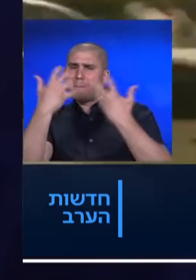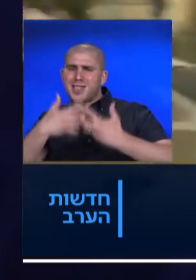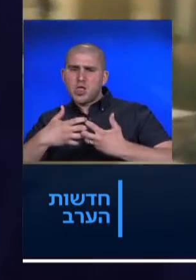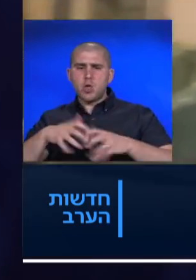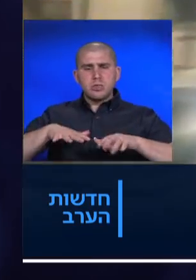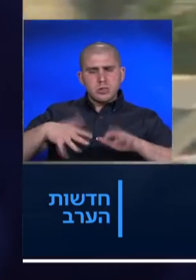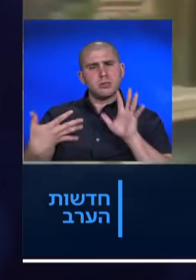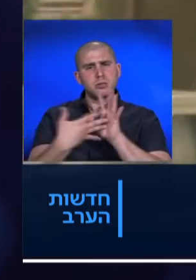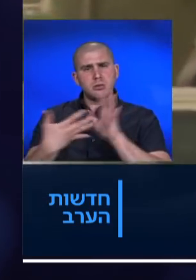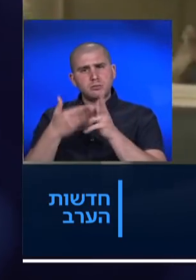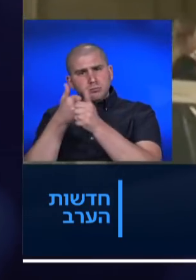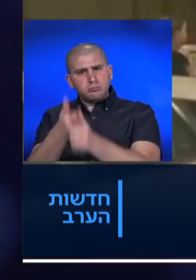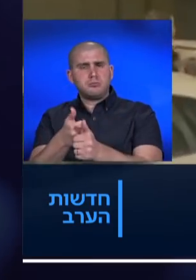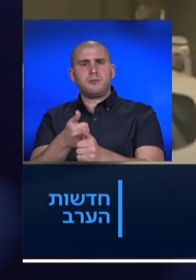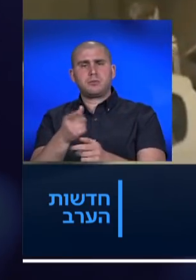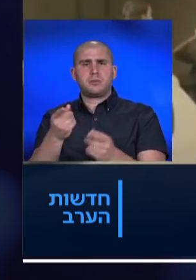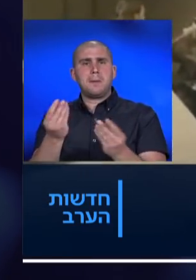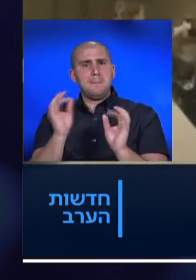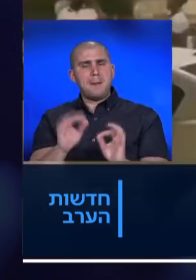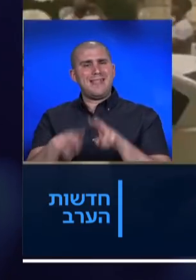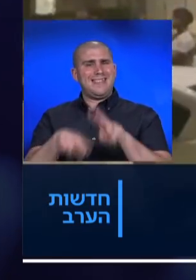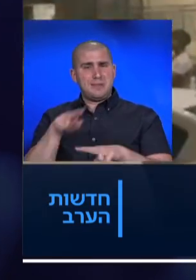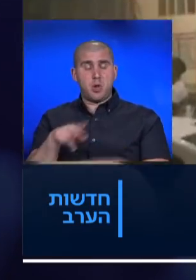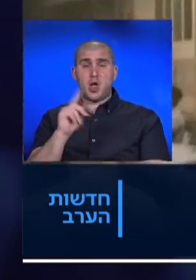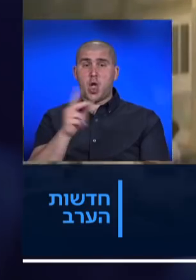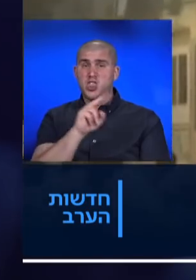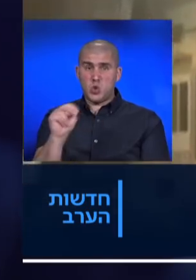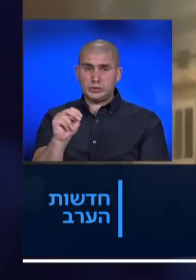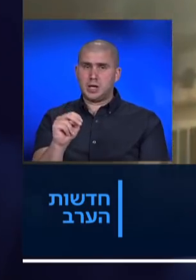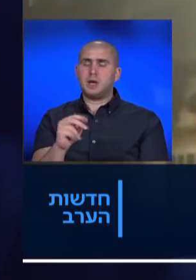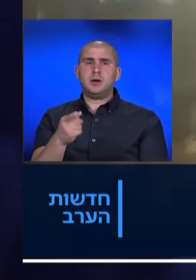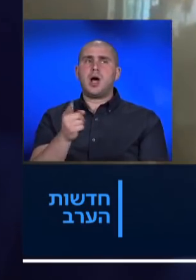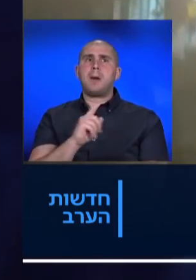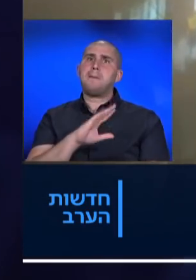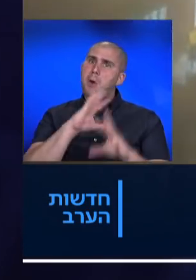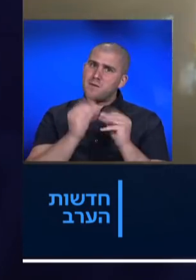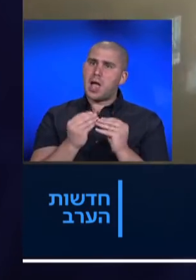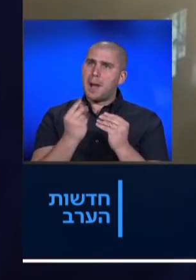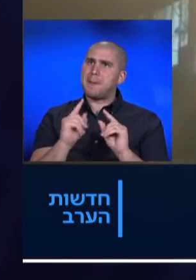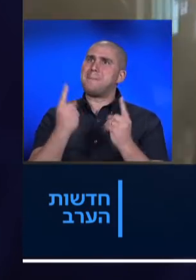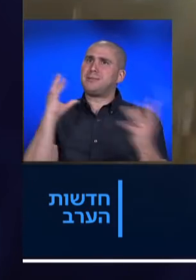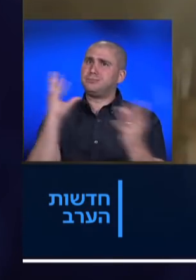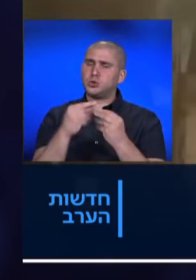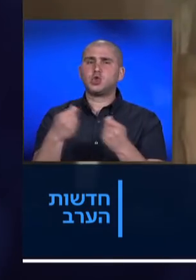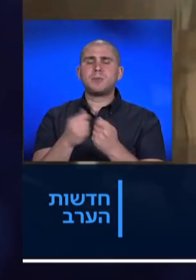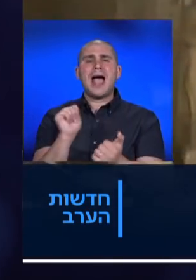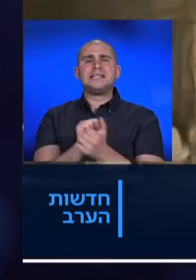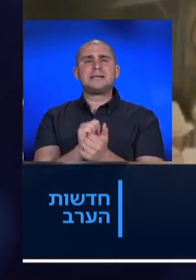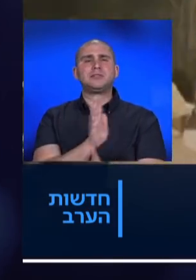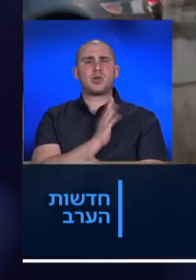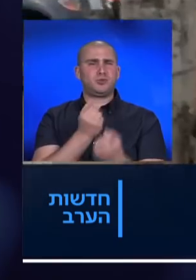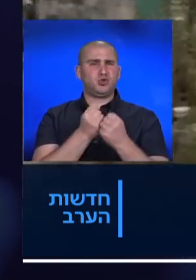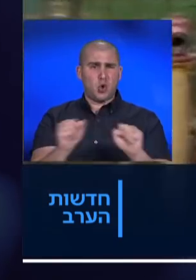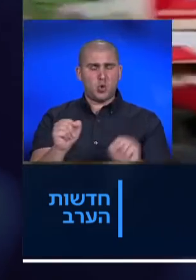לכך שהעניין הזה באמת יטופל. וכל הנושא הזה, לא רק במקרה הזה, אלא בכלל בשורה של מקרים שנוגעים לאסירים מסוכנים שמשתחררים, צפוי